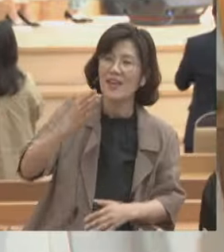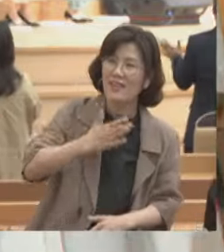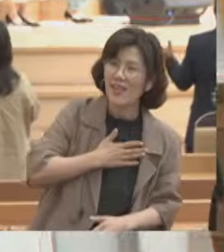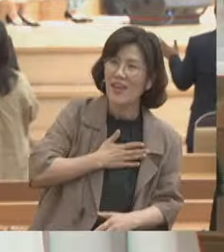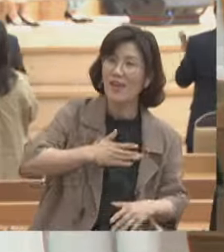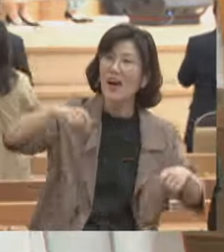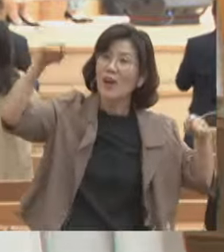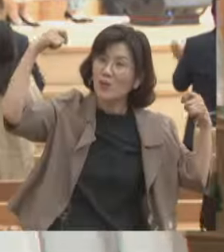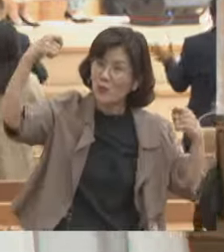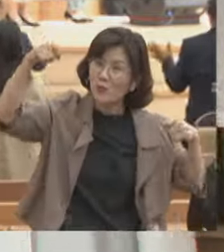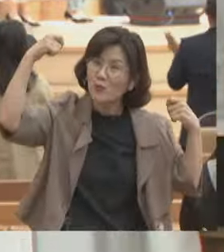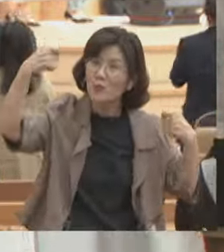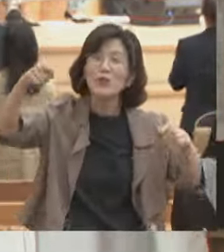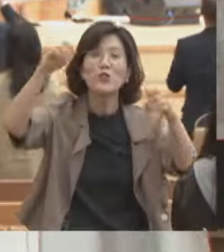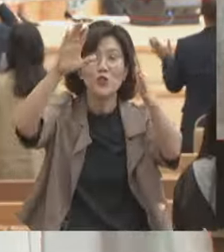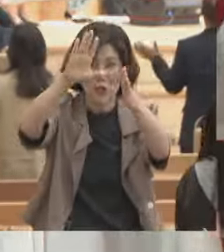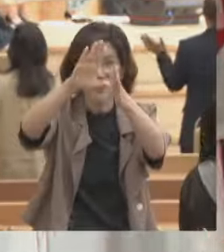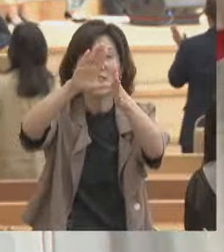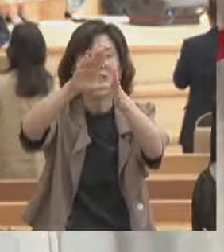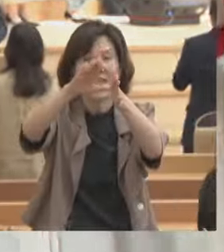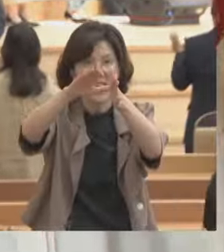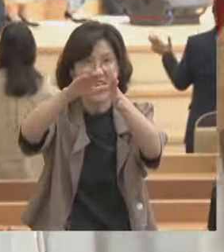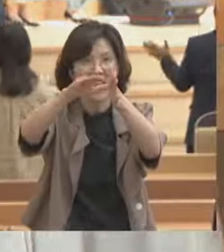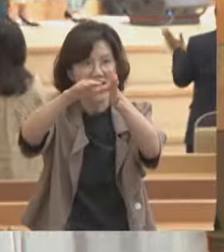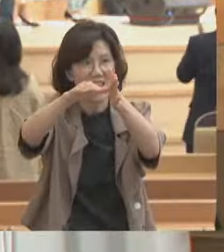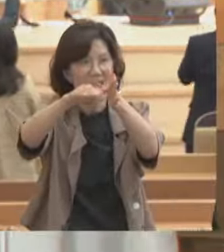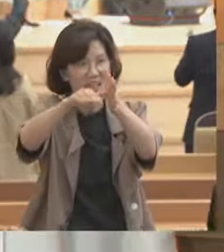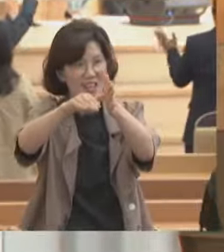굴복하네. 내가 춤을 출게.